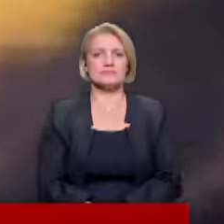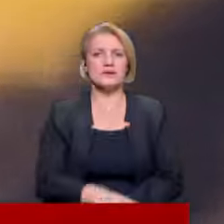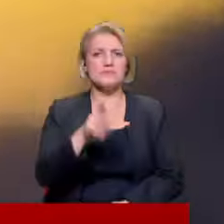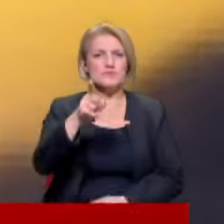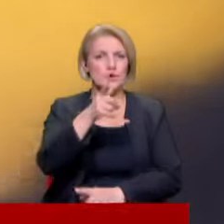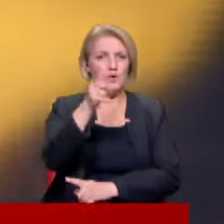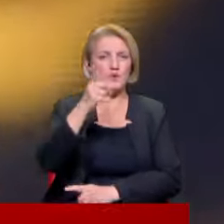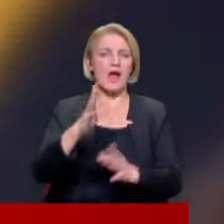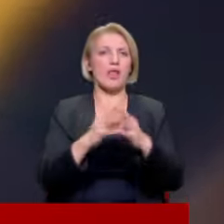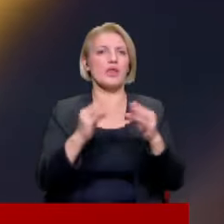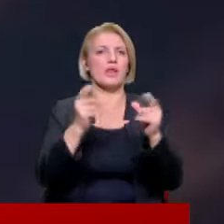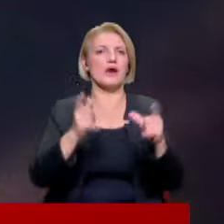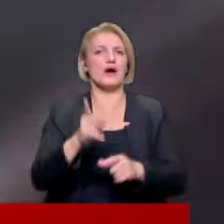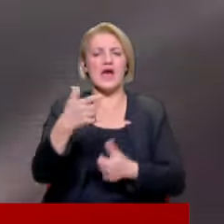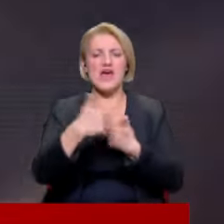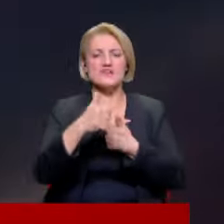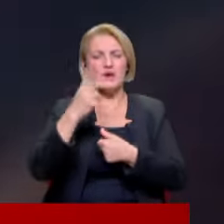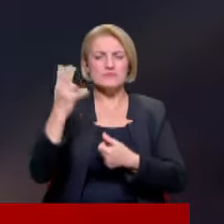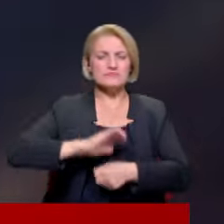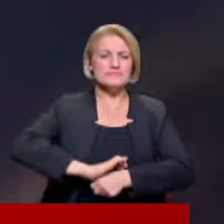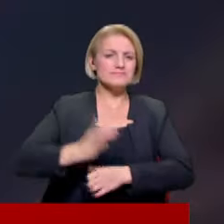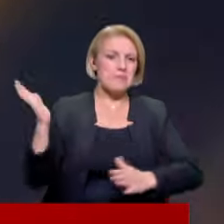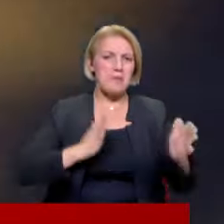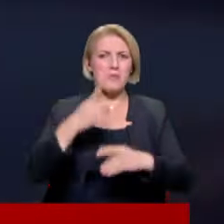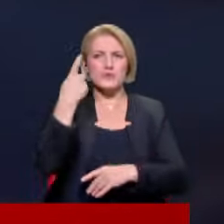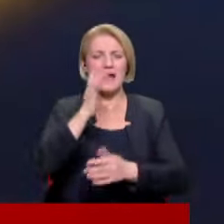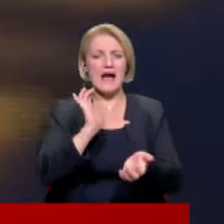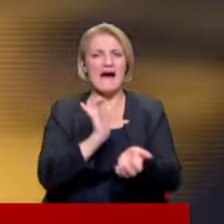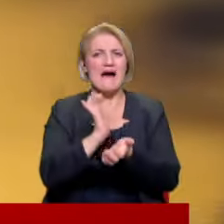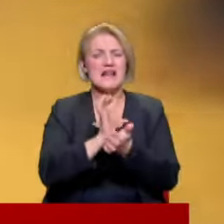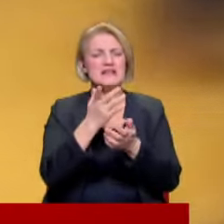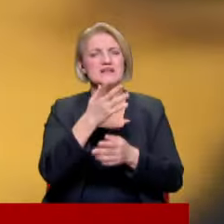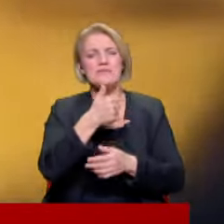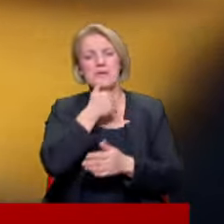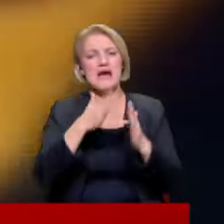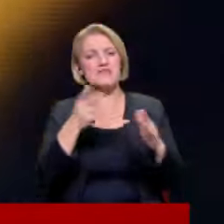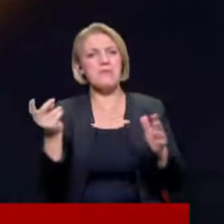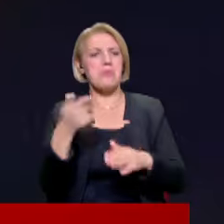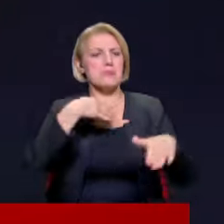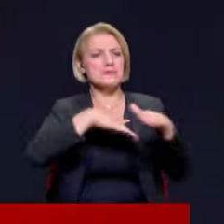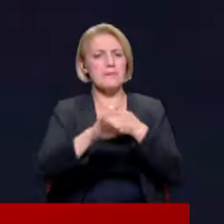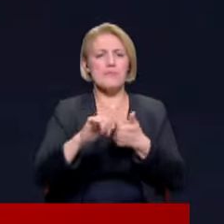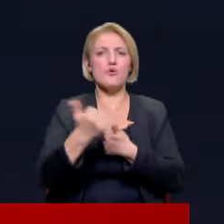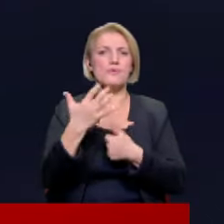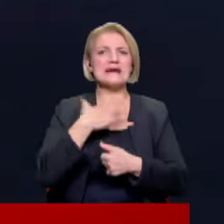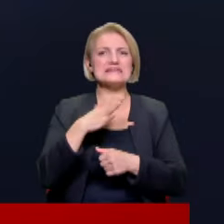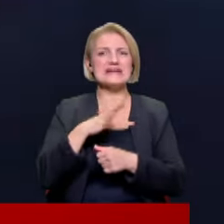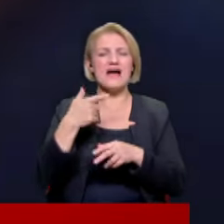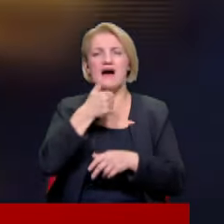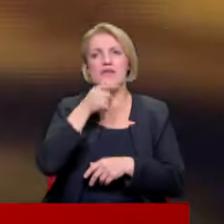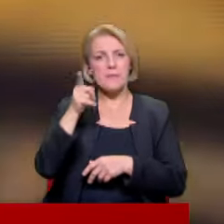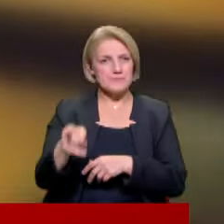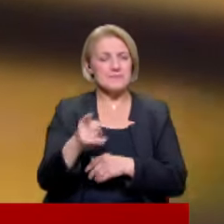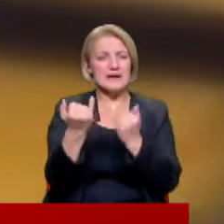Bu görüntü ise Adana'dan. Eşinden gördüğü şiddet nedeniyle ailesinin evine sığınan Fadime Ö, boşanmak istediği erkek Eren Ö